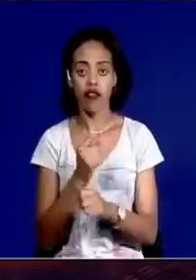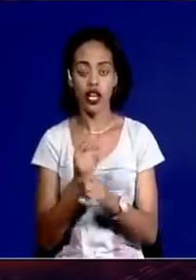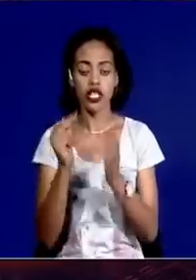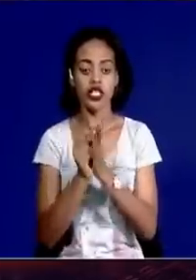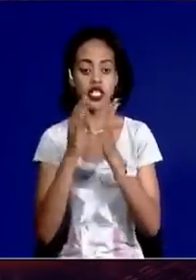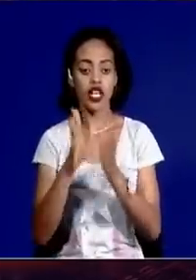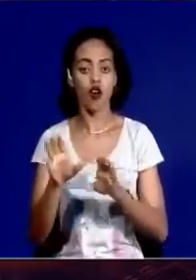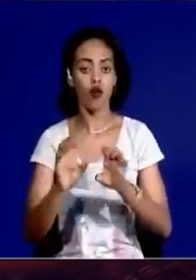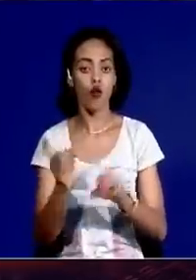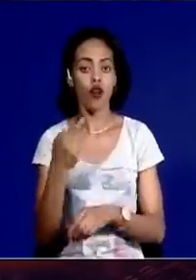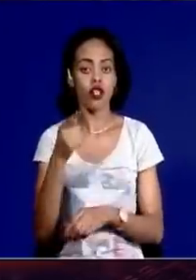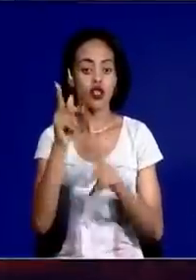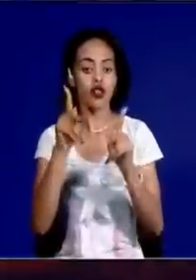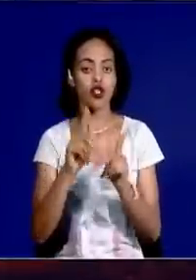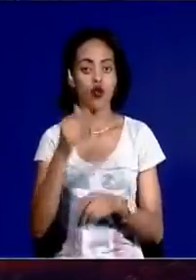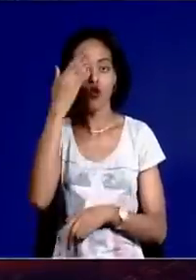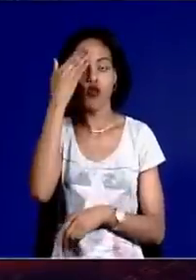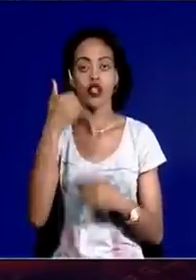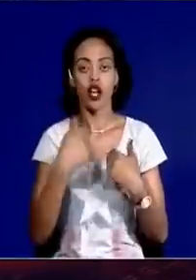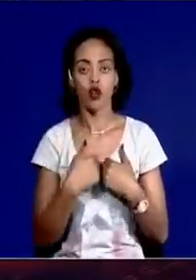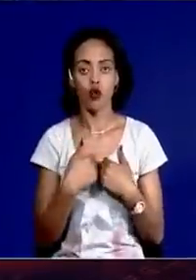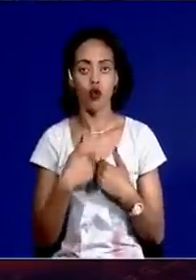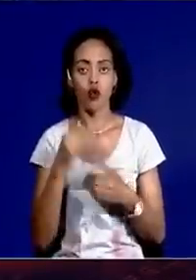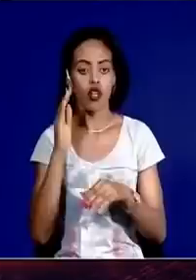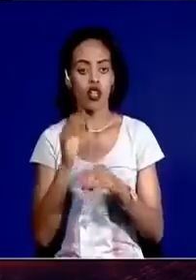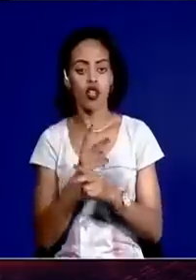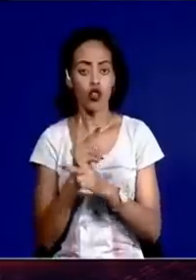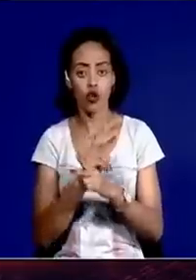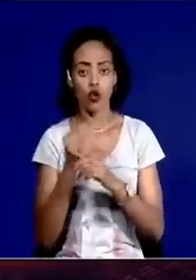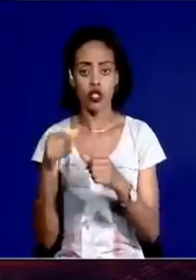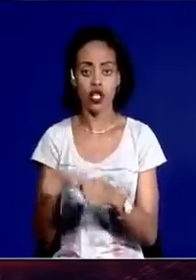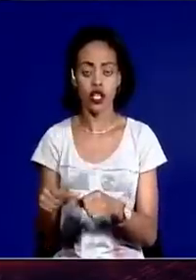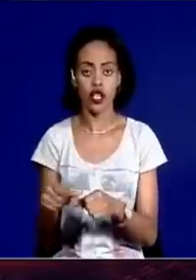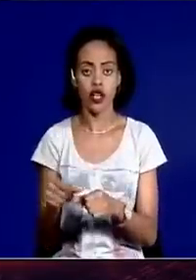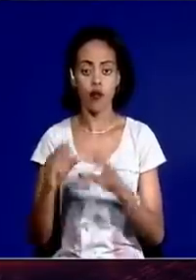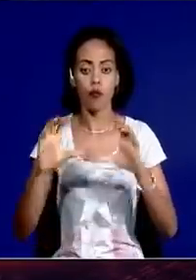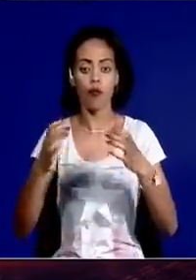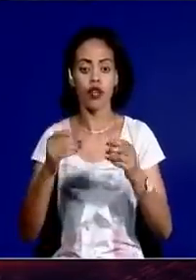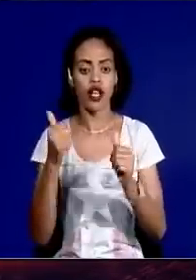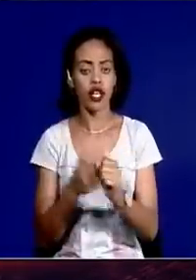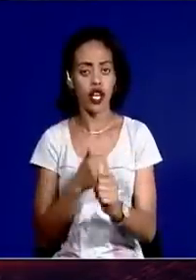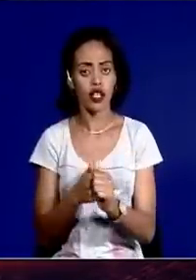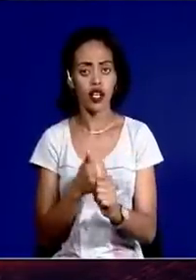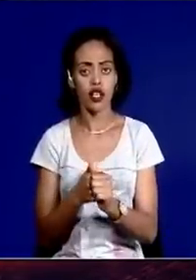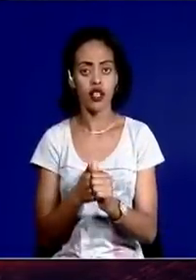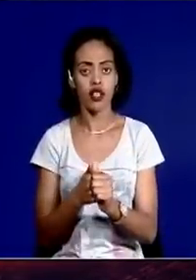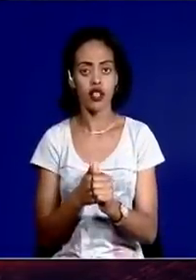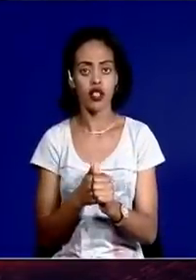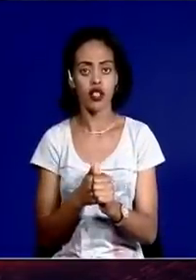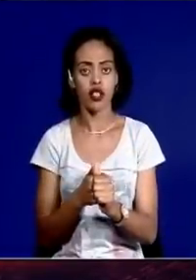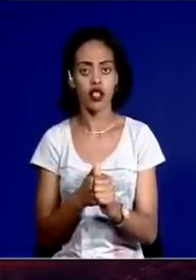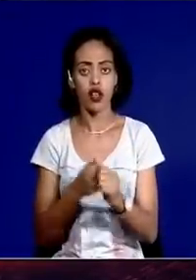ምዃኑ ሕብረተሰቡ ክፈልጥ ሞ ተጠንቂቁ ምንተን ክፀንሕ ያ ብሚድያ ተኸታታሊ